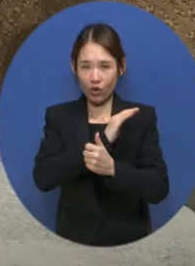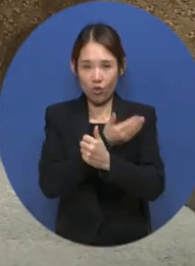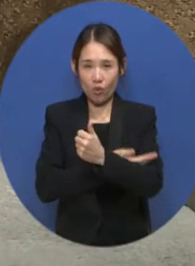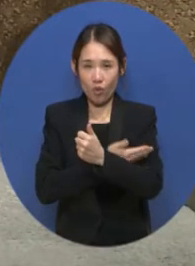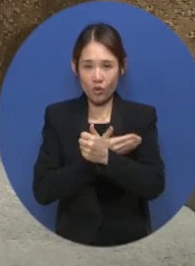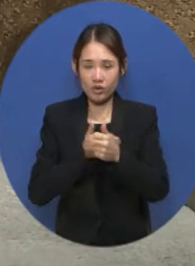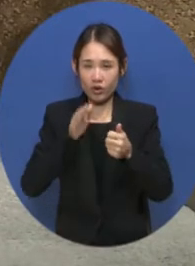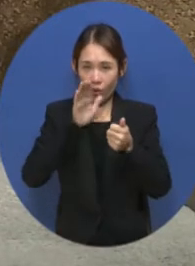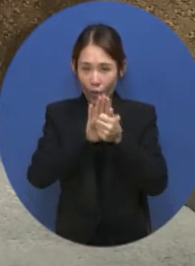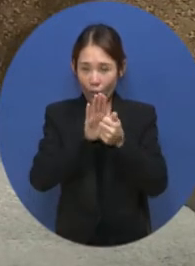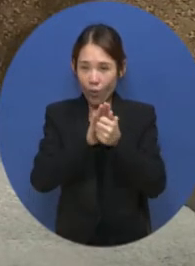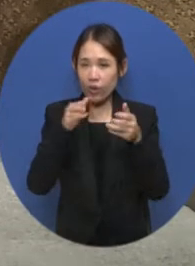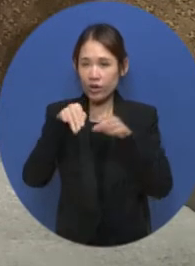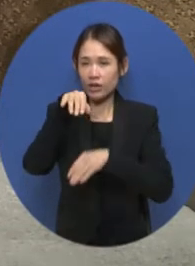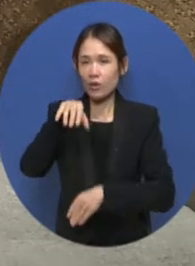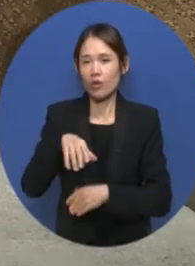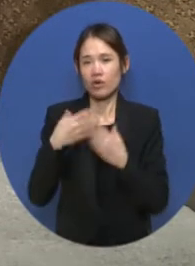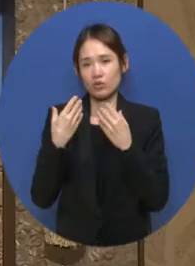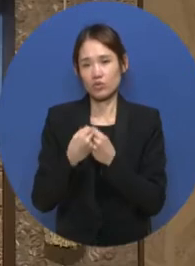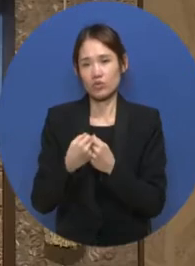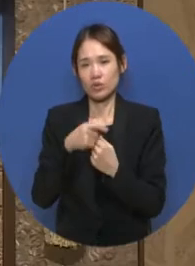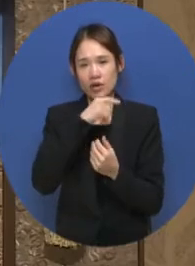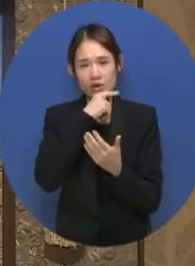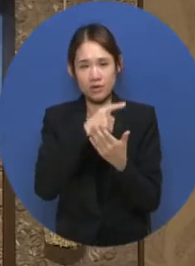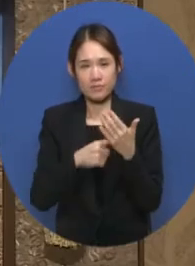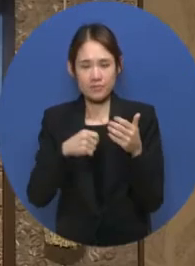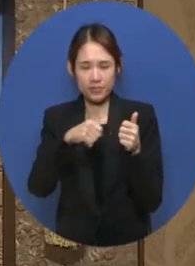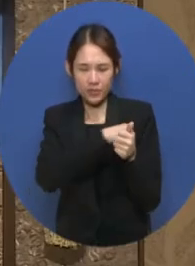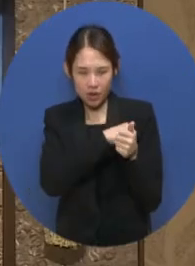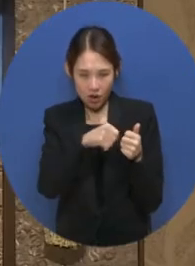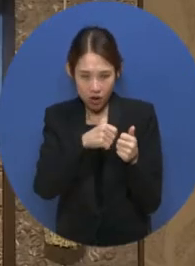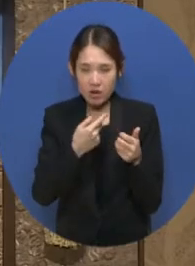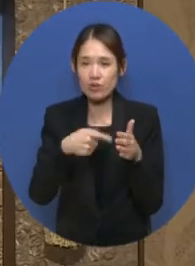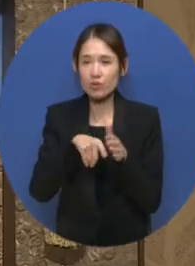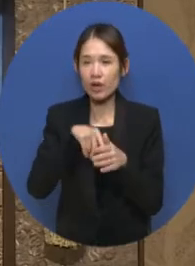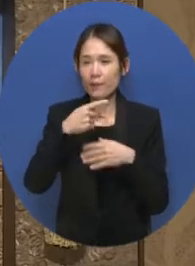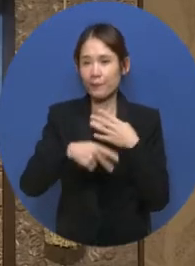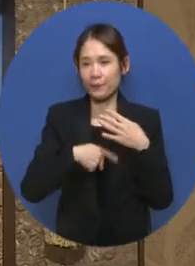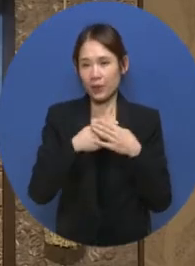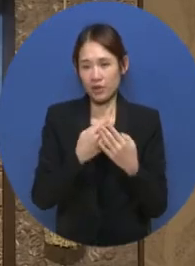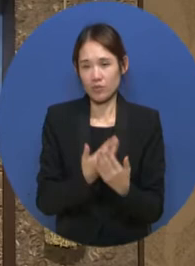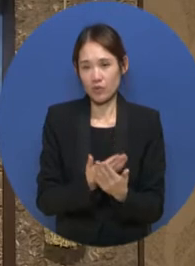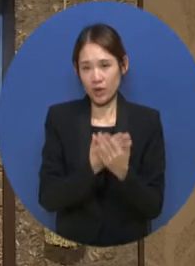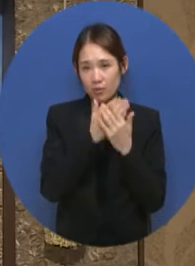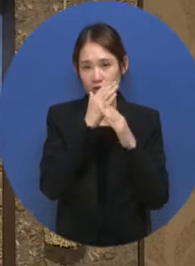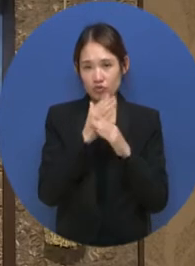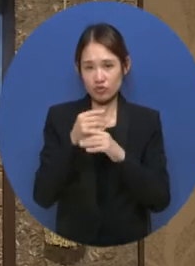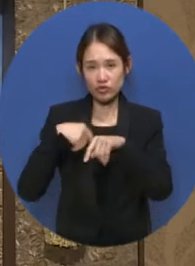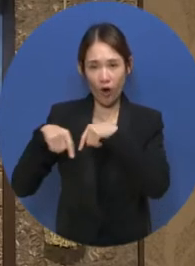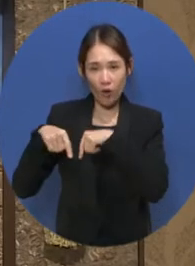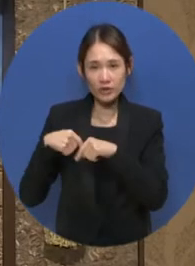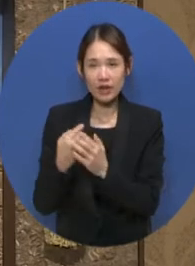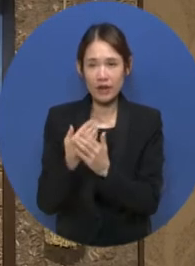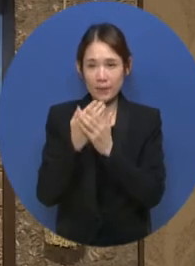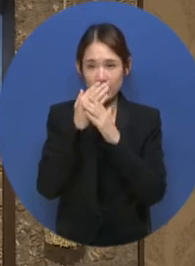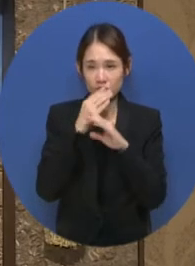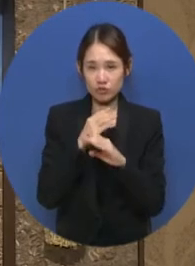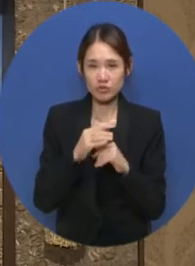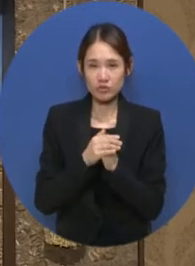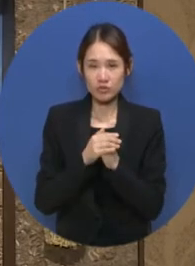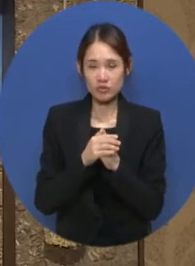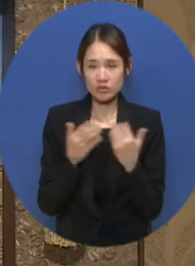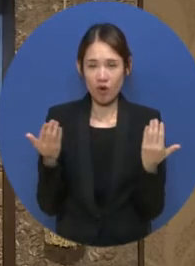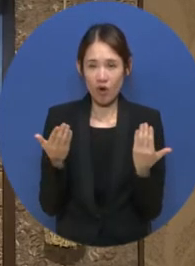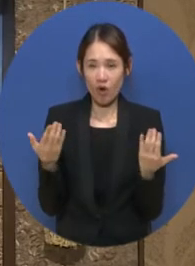주로 이제 학대 예방이나 이제 피해자 지원을 위한 프로그램 개발 들을 좀 하고 있고요 그리고 이제 정책적 개발도 하고 있습니다 그리고 이제 저희가